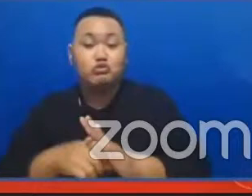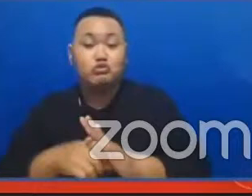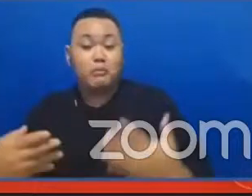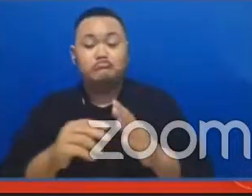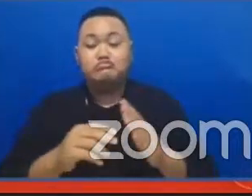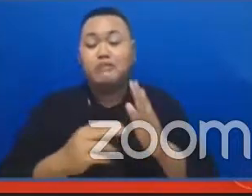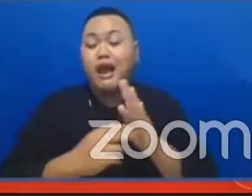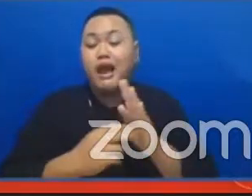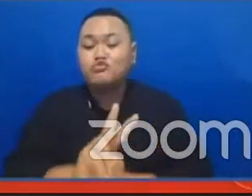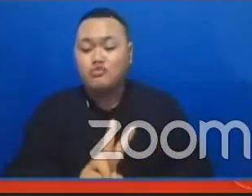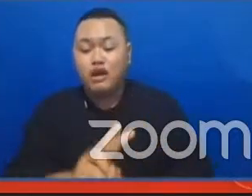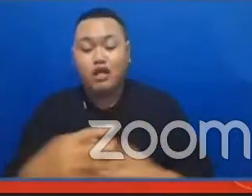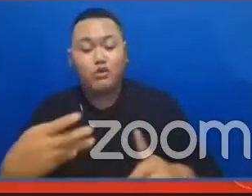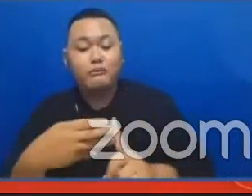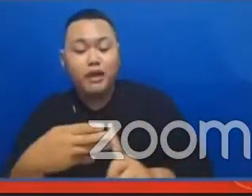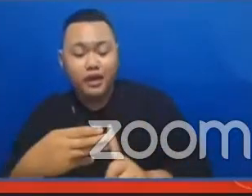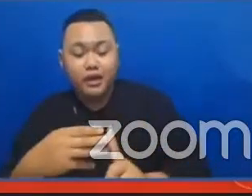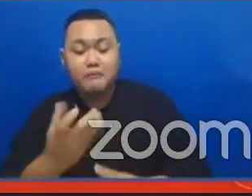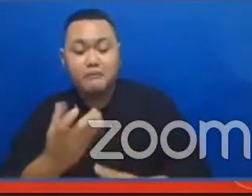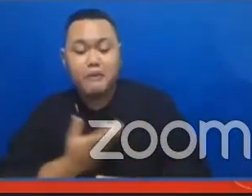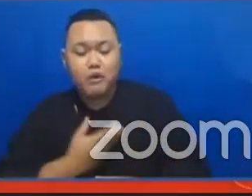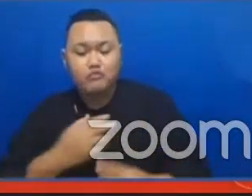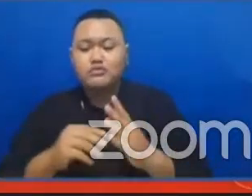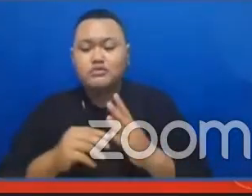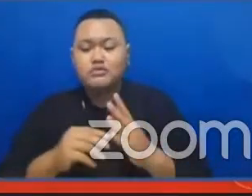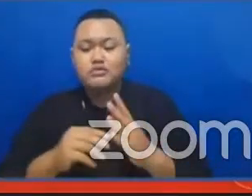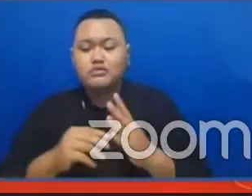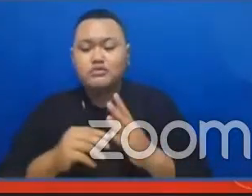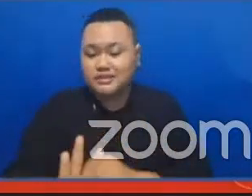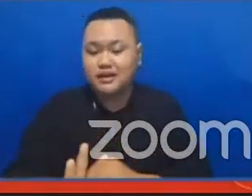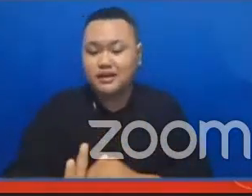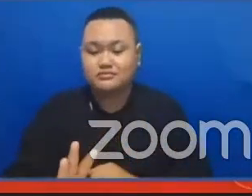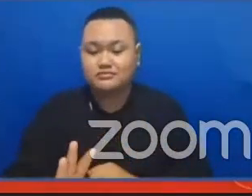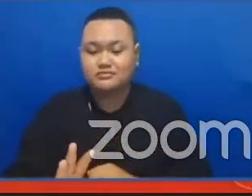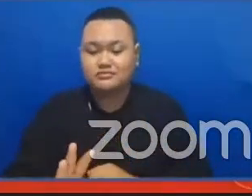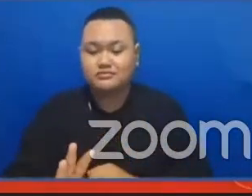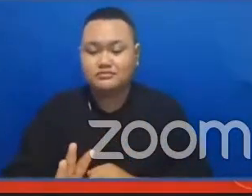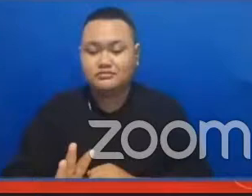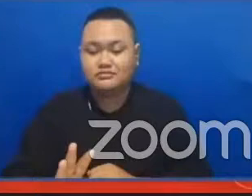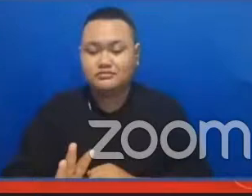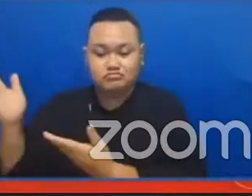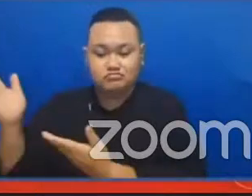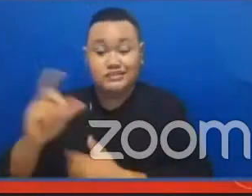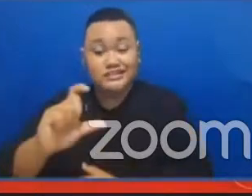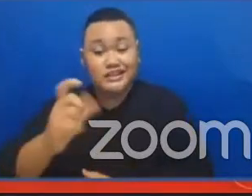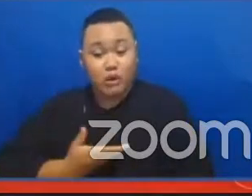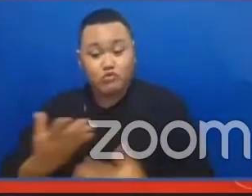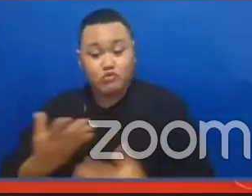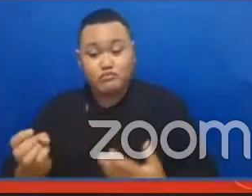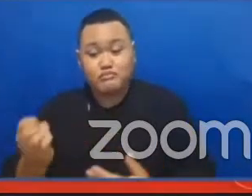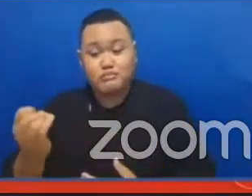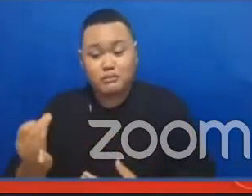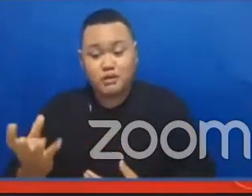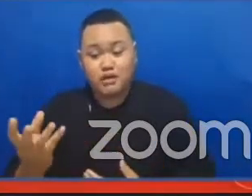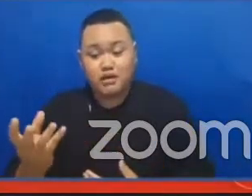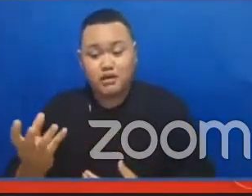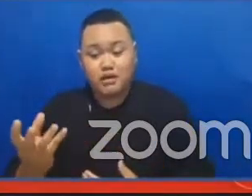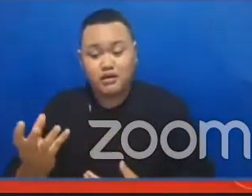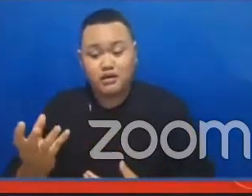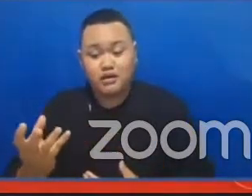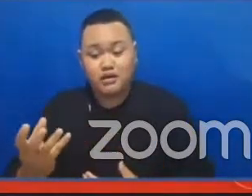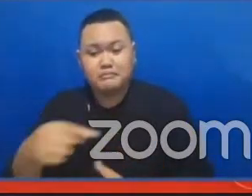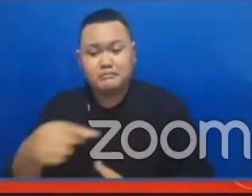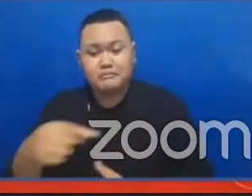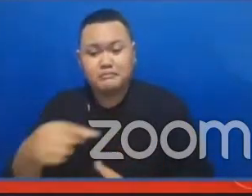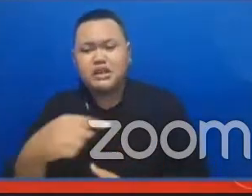2. B-nya saya isikan 3. Oke. C-nya saya isikan